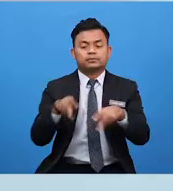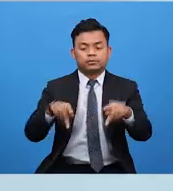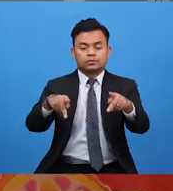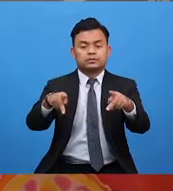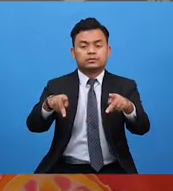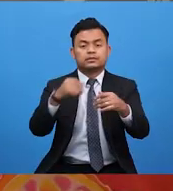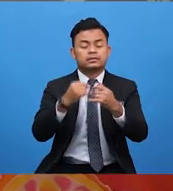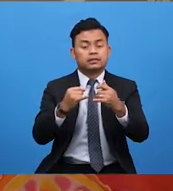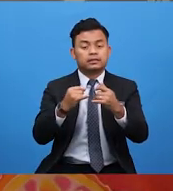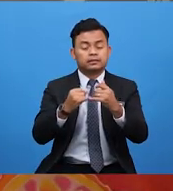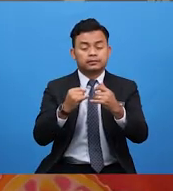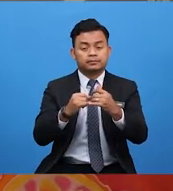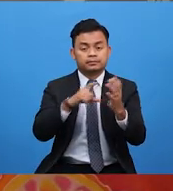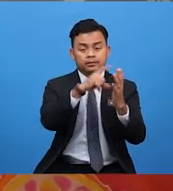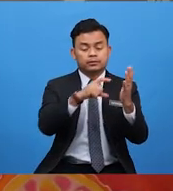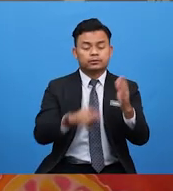Betul tu.